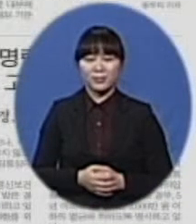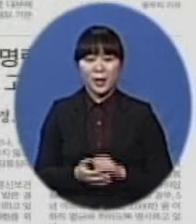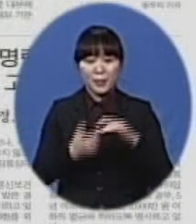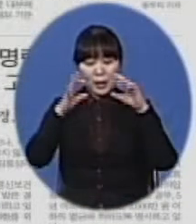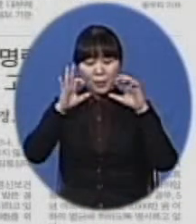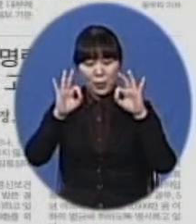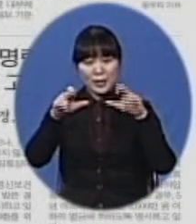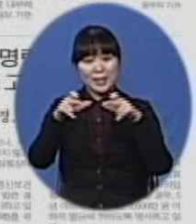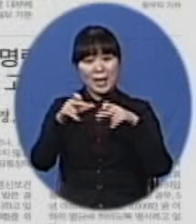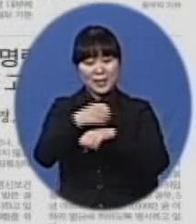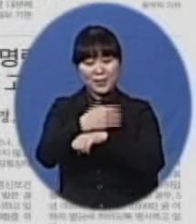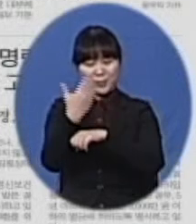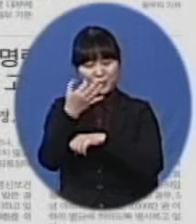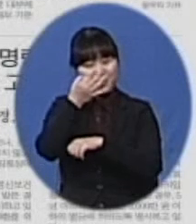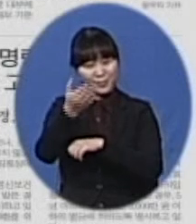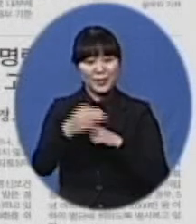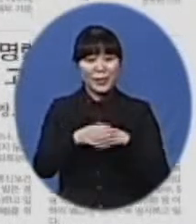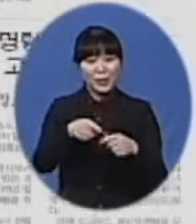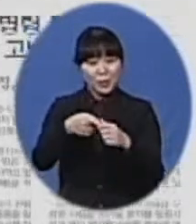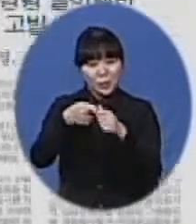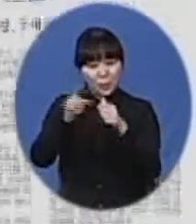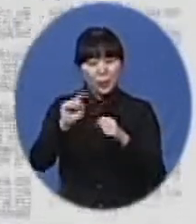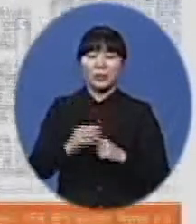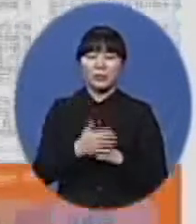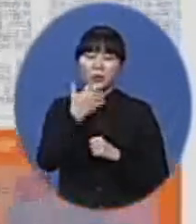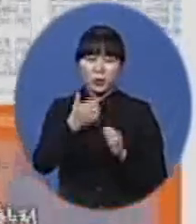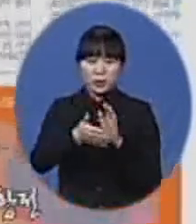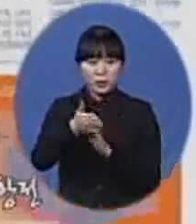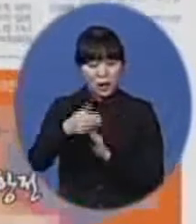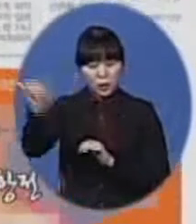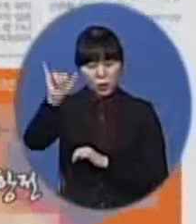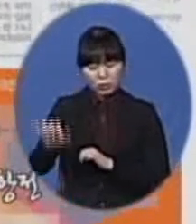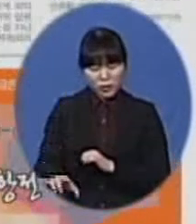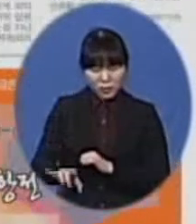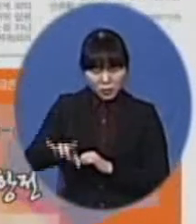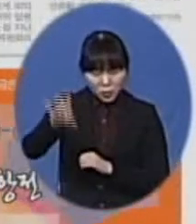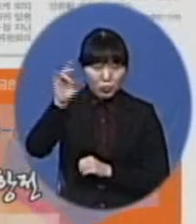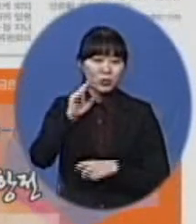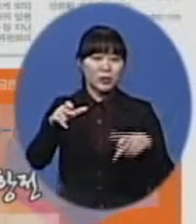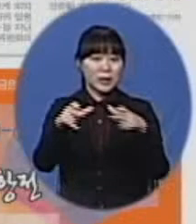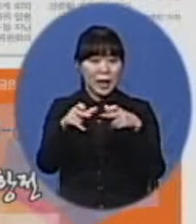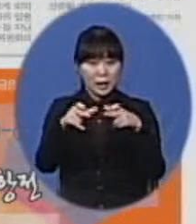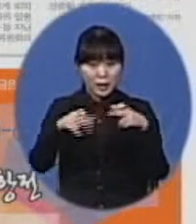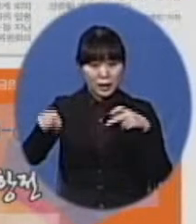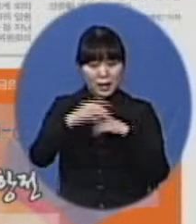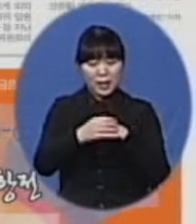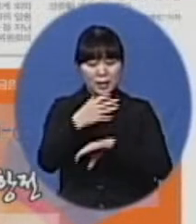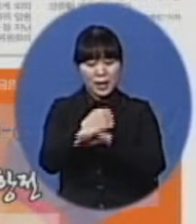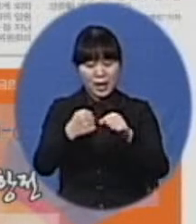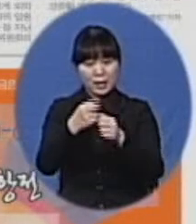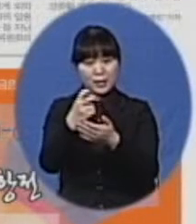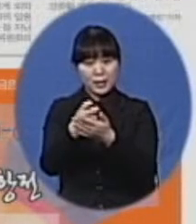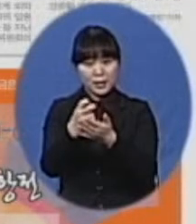미리 보는 장애인 신문 시간입니다. 먼저 첫 번째 기사는 서울시가 전국 최초로 중증장애인을 대상으로